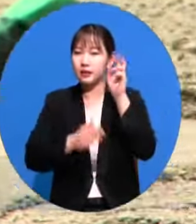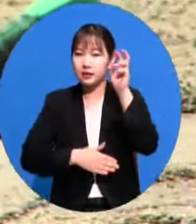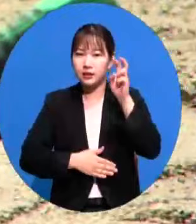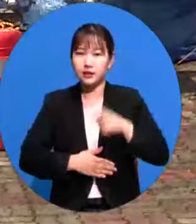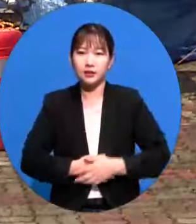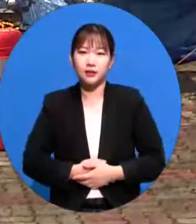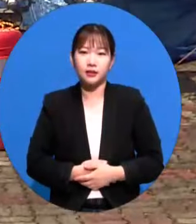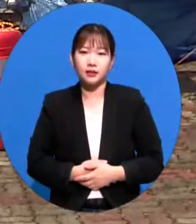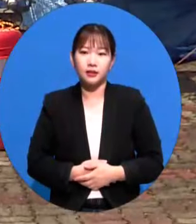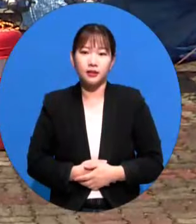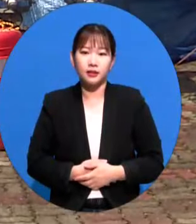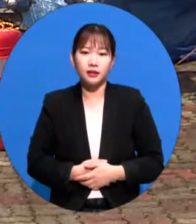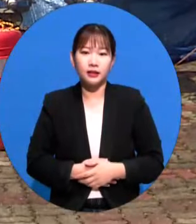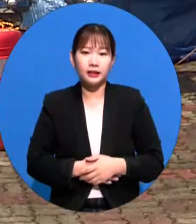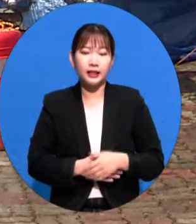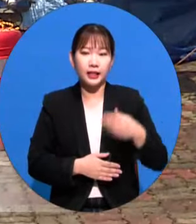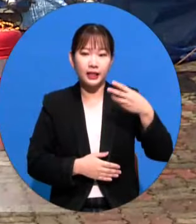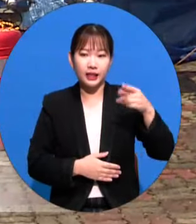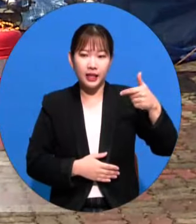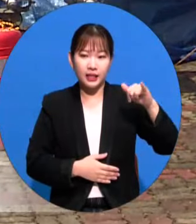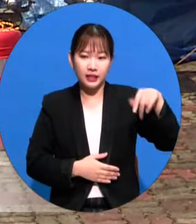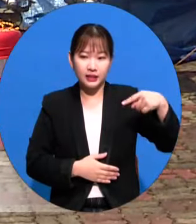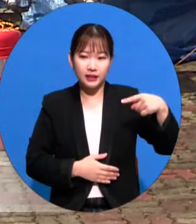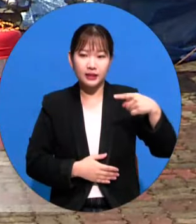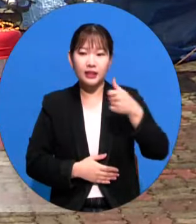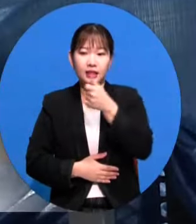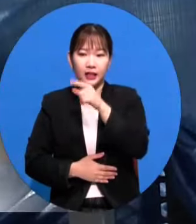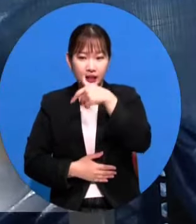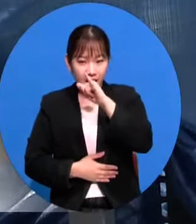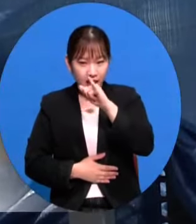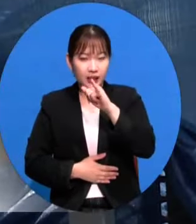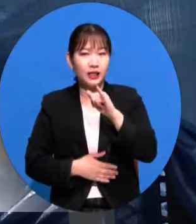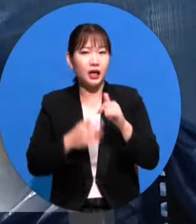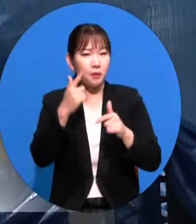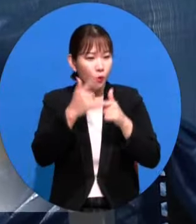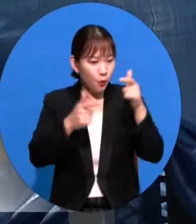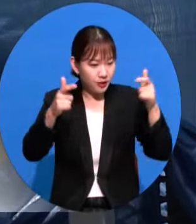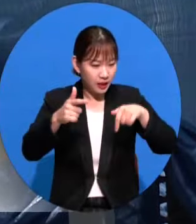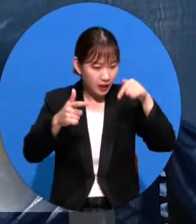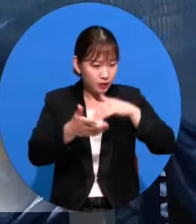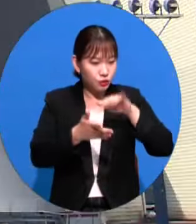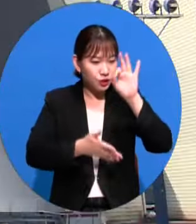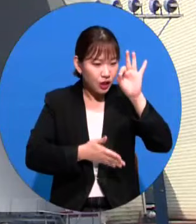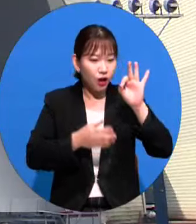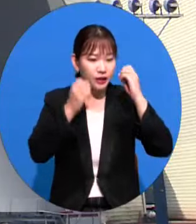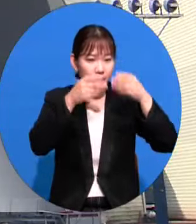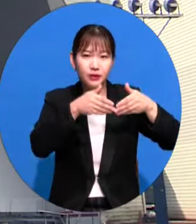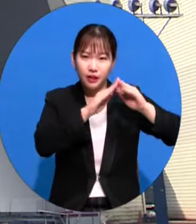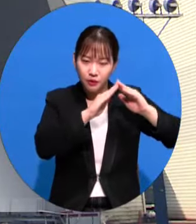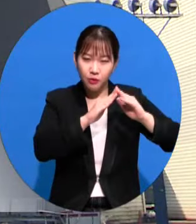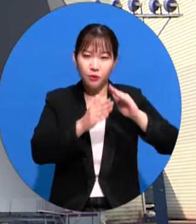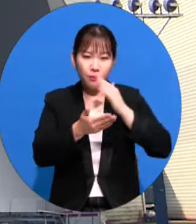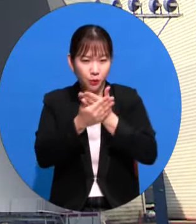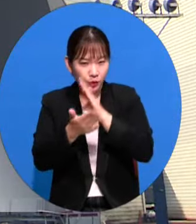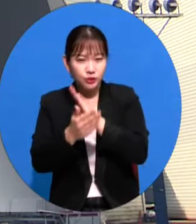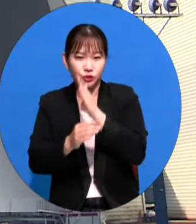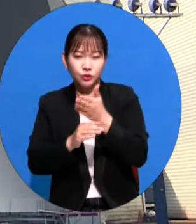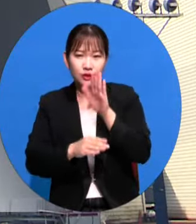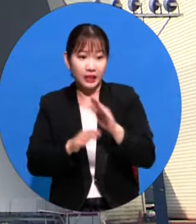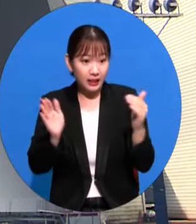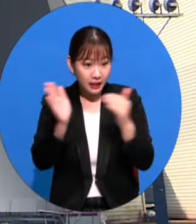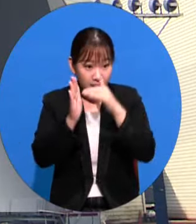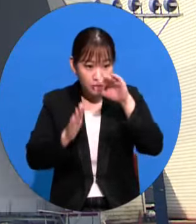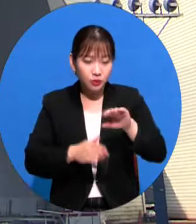겁니다. 테니스장과 하키장 등 목포에서만 10개 경기장 신축 보수 공사가 진행 중인데 마무리된 건